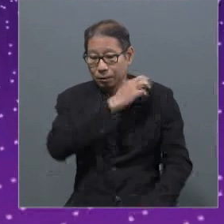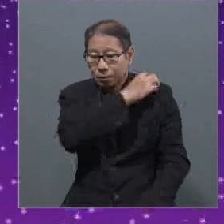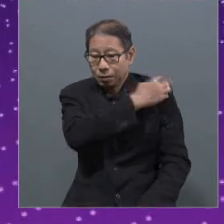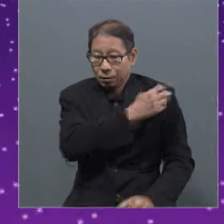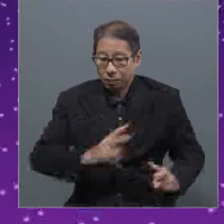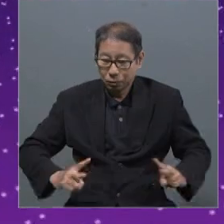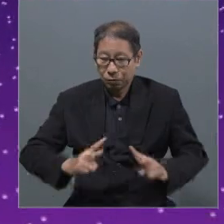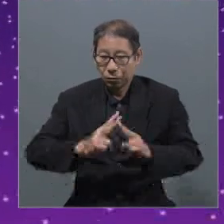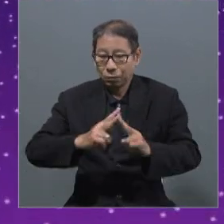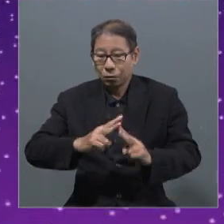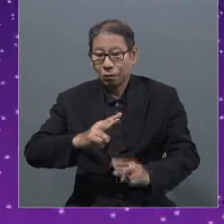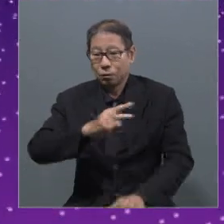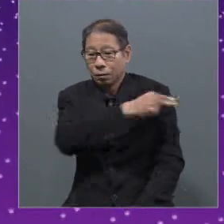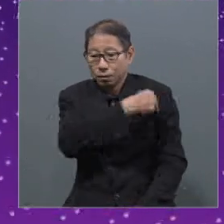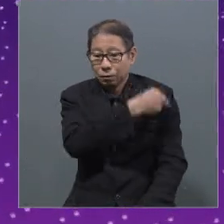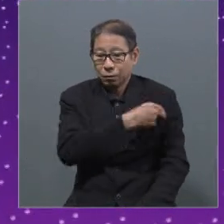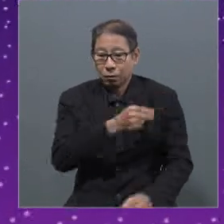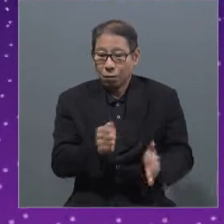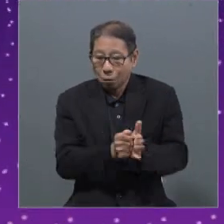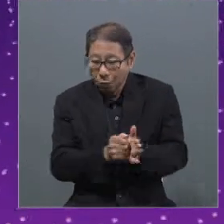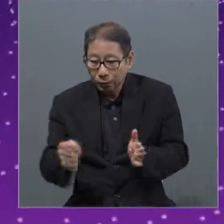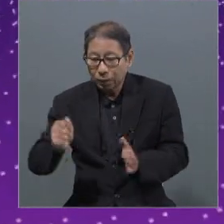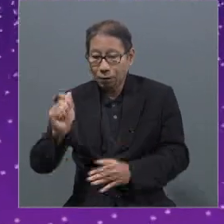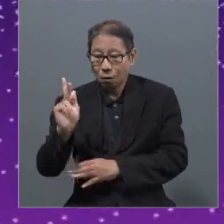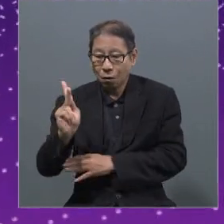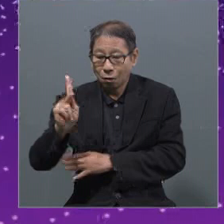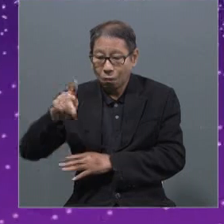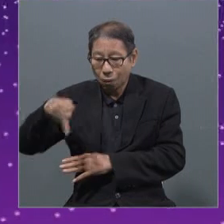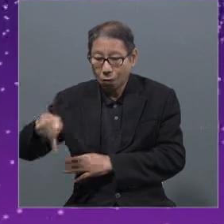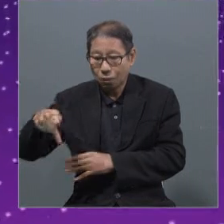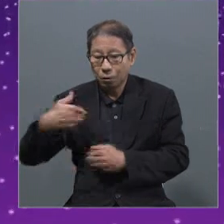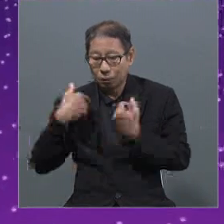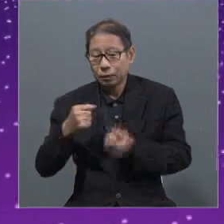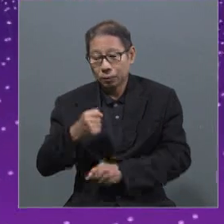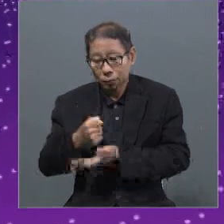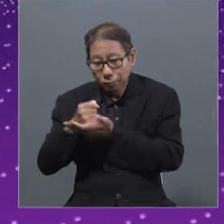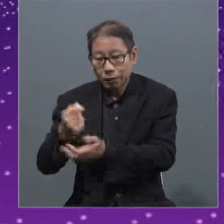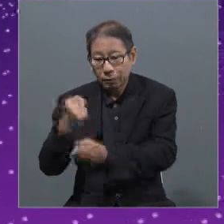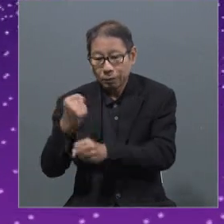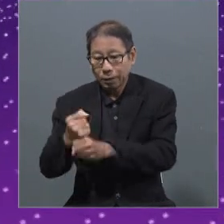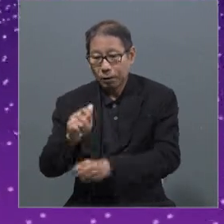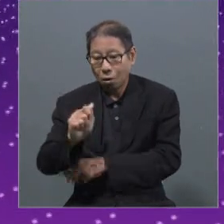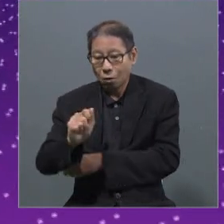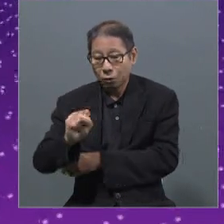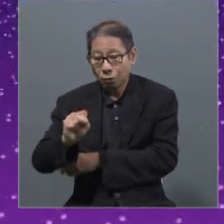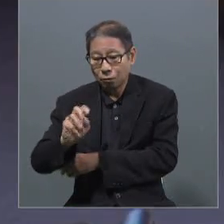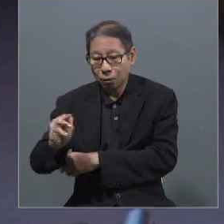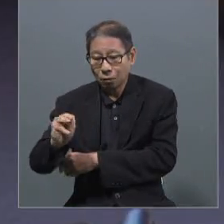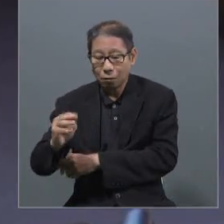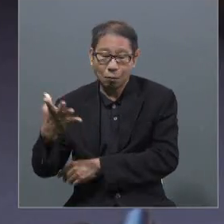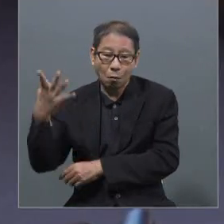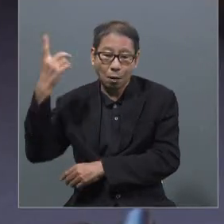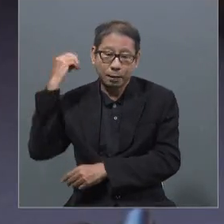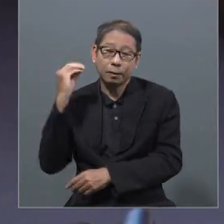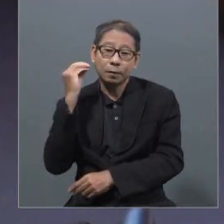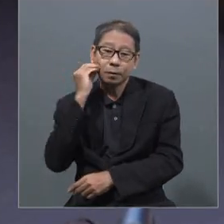สาธารณสุขออกจากระบบของกพและจะออกกฎหมายเพื่อมารองรับการทำงานให้กับอสมด้วยครับเมื่อวานนี้ทางด้านคุณสมศักดิ์